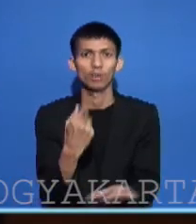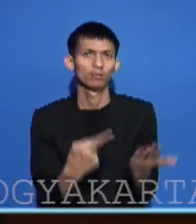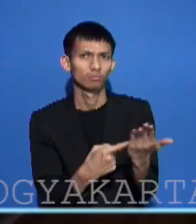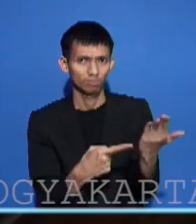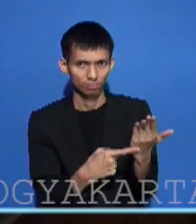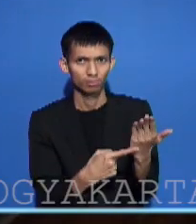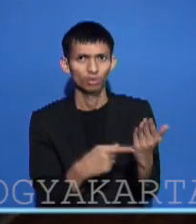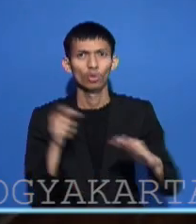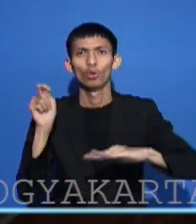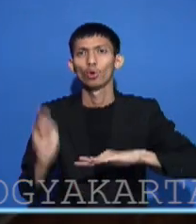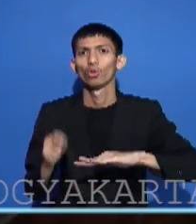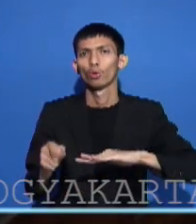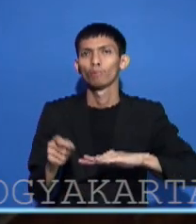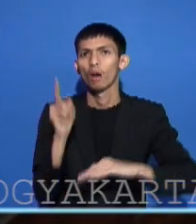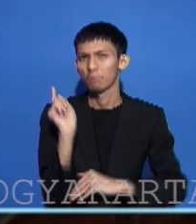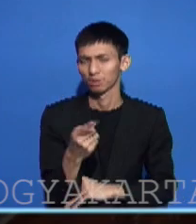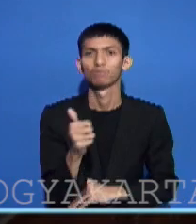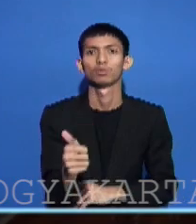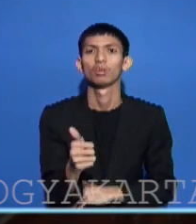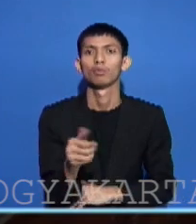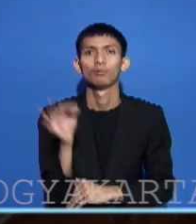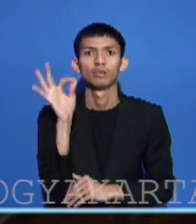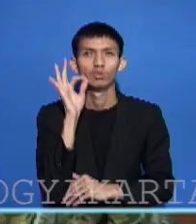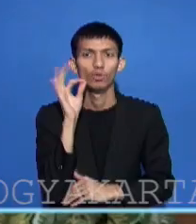praktek mafia tanah bisa dihindari.